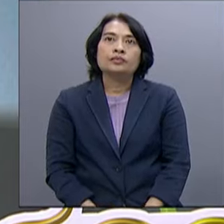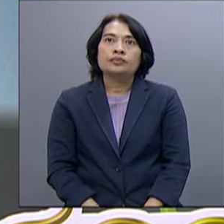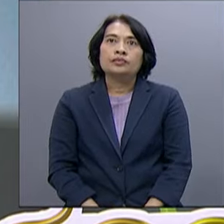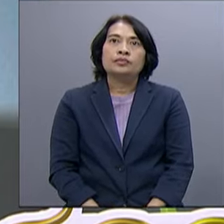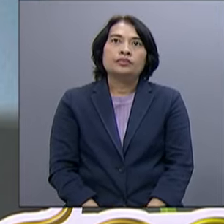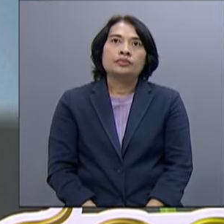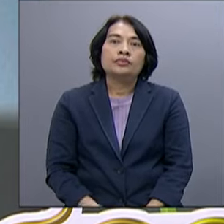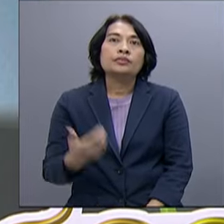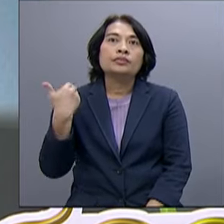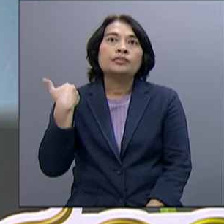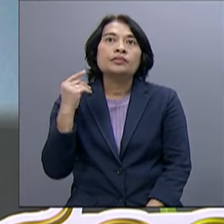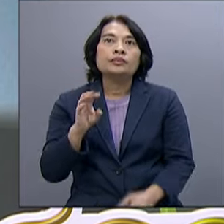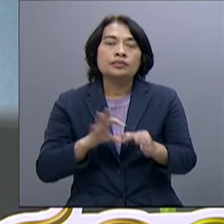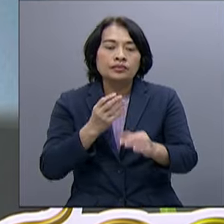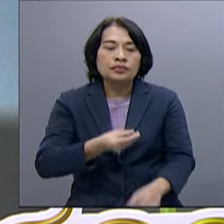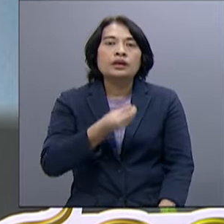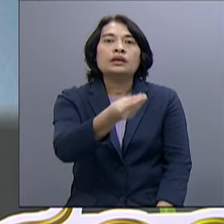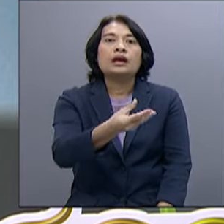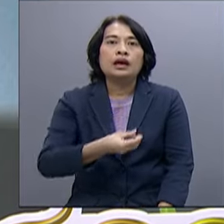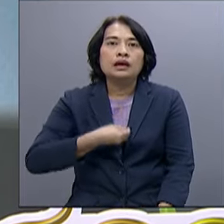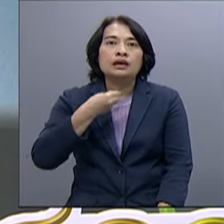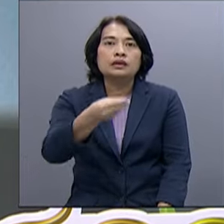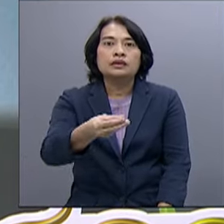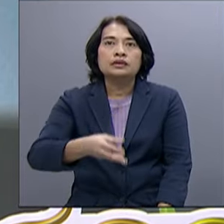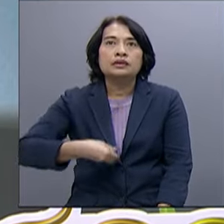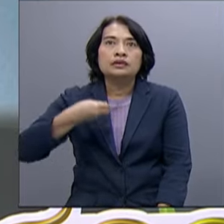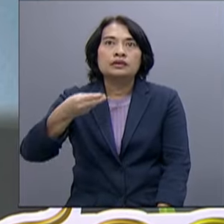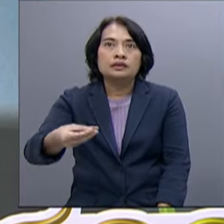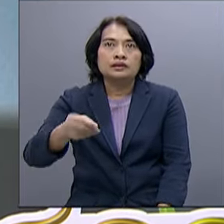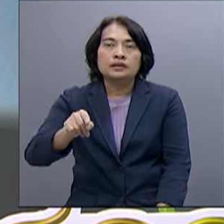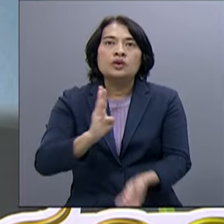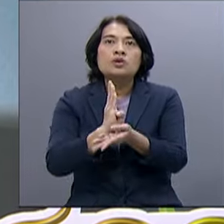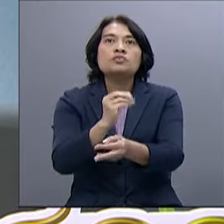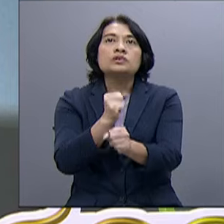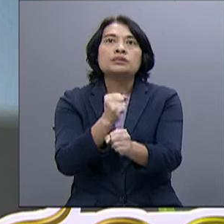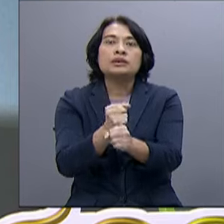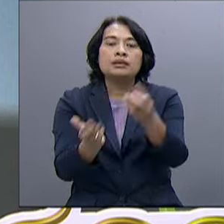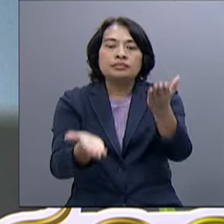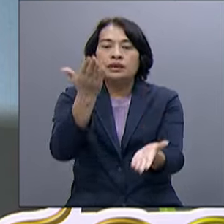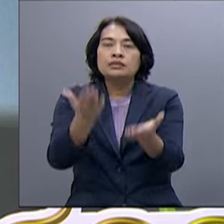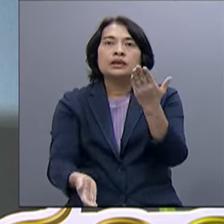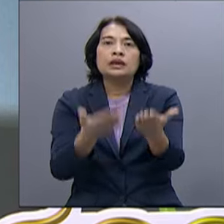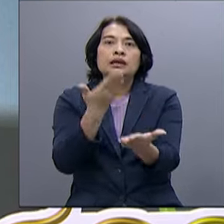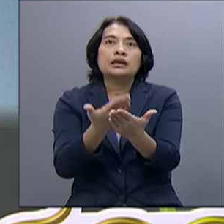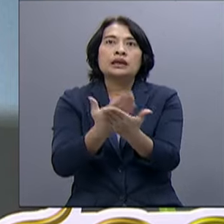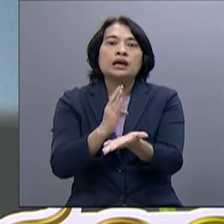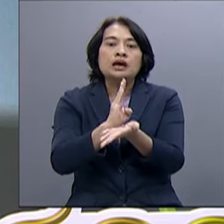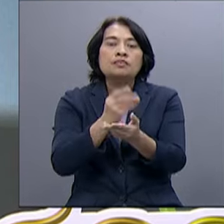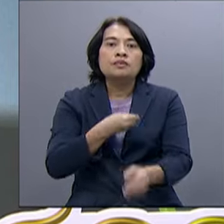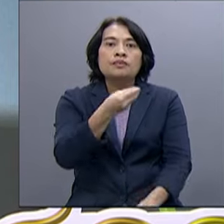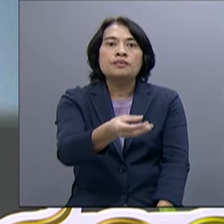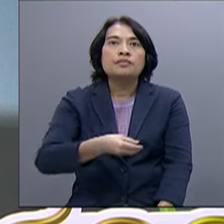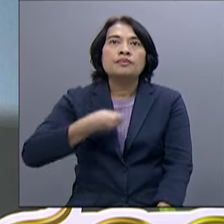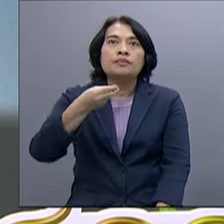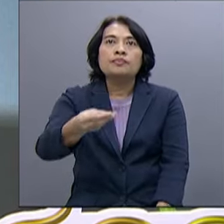ครับเพื่อที่จะพุทธศาสนิกชนนะครับก็คือรับไป1องค์แล้วก็ทำบุญเงินที่ได้จากการทำบุญเราก็จะถวายวัดพุทธบาท ตั้งแต่ศรั